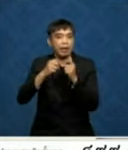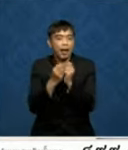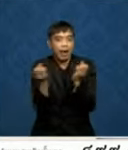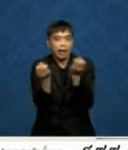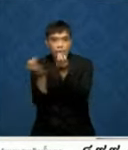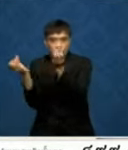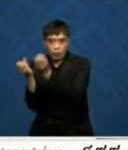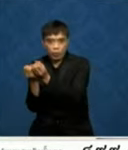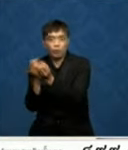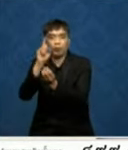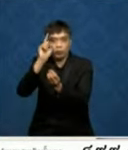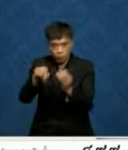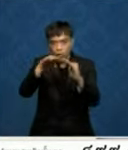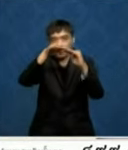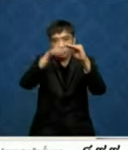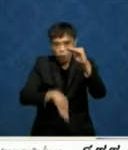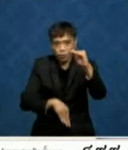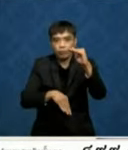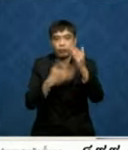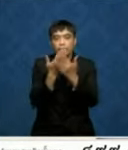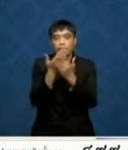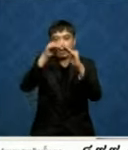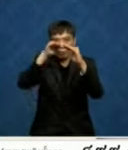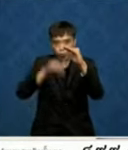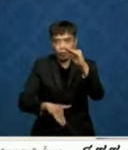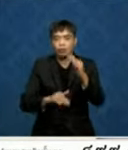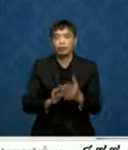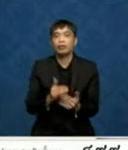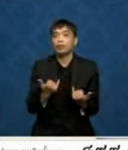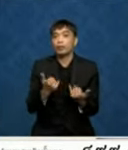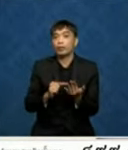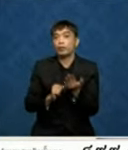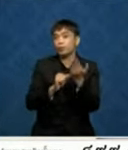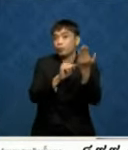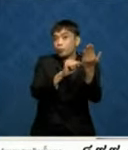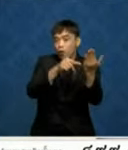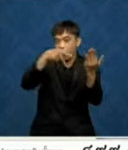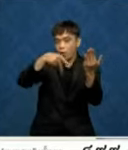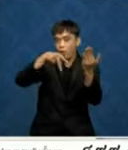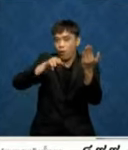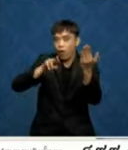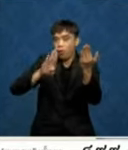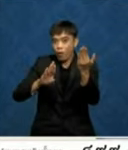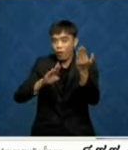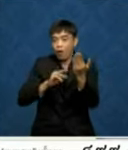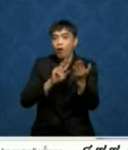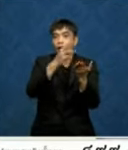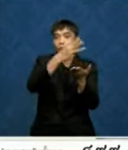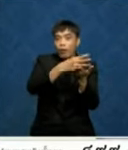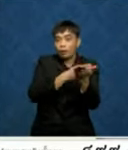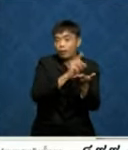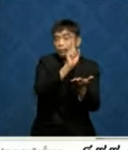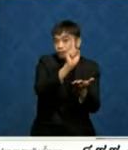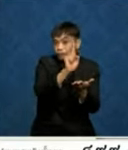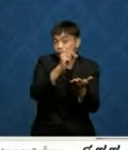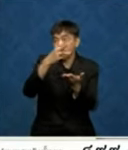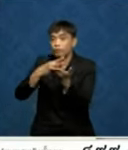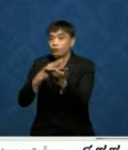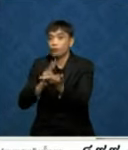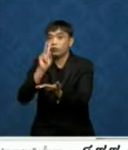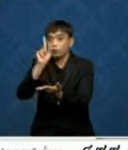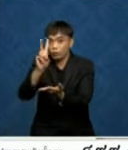ครับแม้ว่าการลงมติให้ความเห็นชอบร่างพระราชบัญญัติฉบับนี้ในวาระที่2และวาระที่3จะเป็นไป